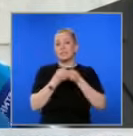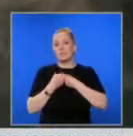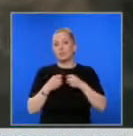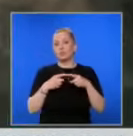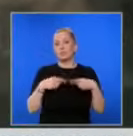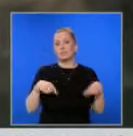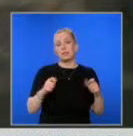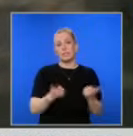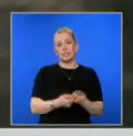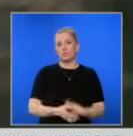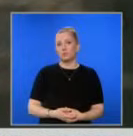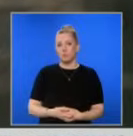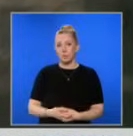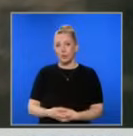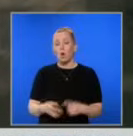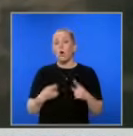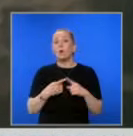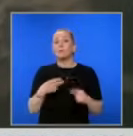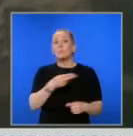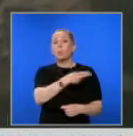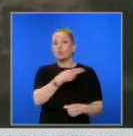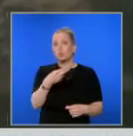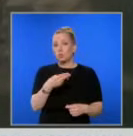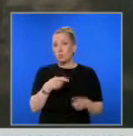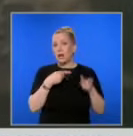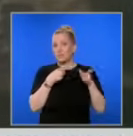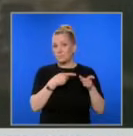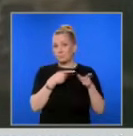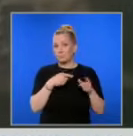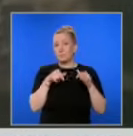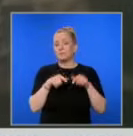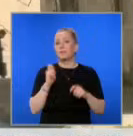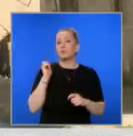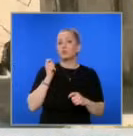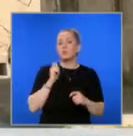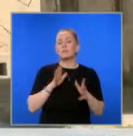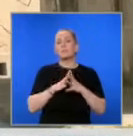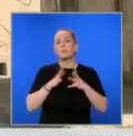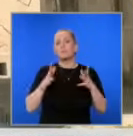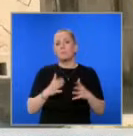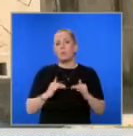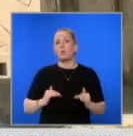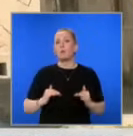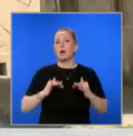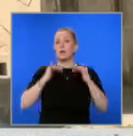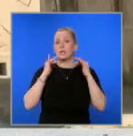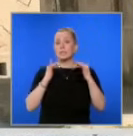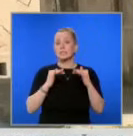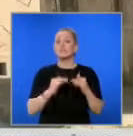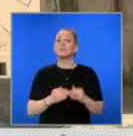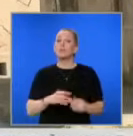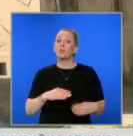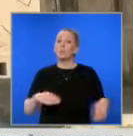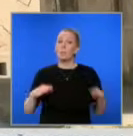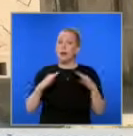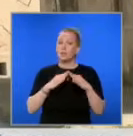от семейството. От прокуратурата в Кюстендил отчитат сериозен ръст на сигналите за домашно насилие и заплахите за такива. Само за